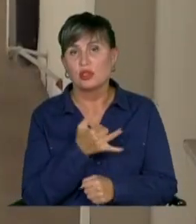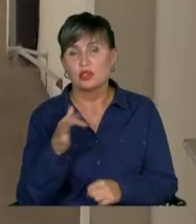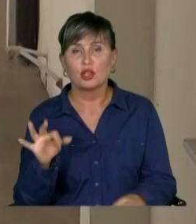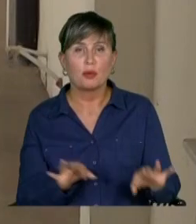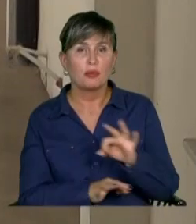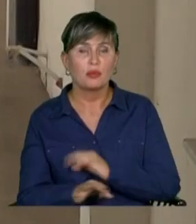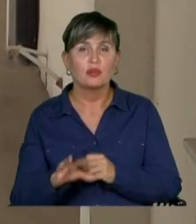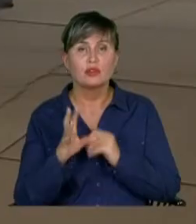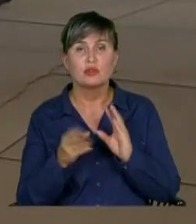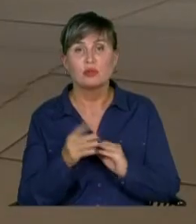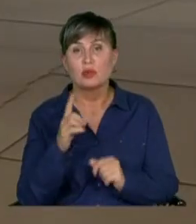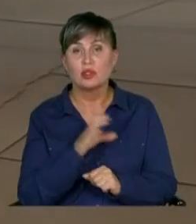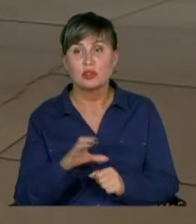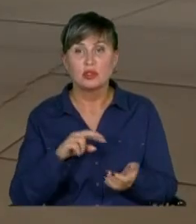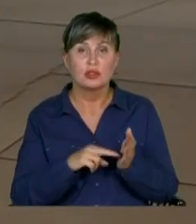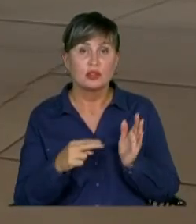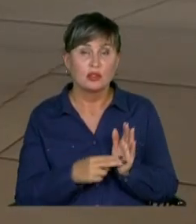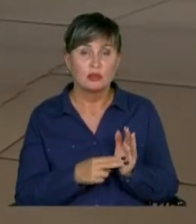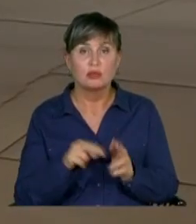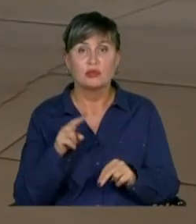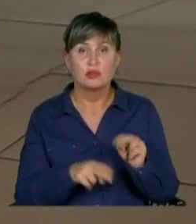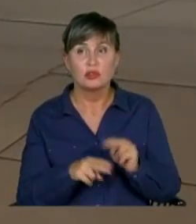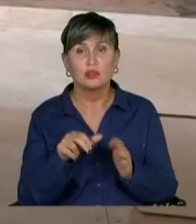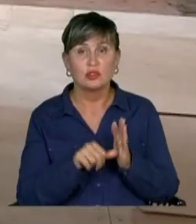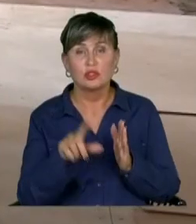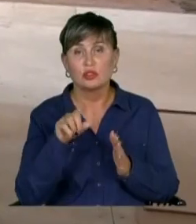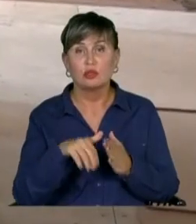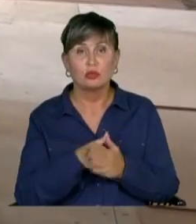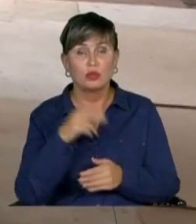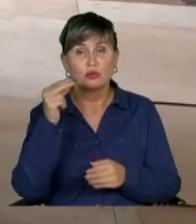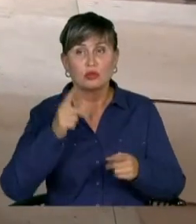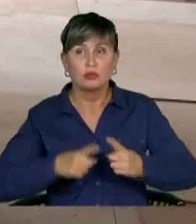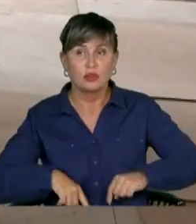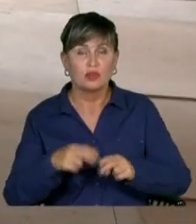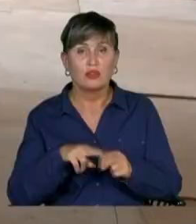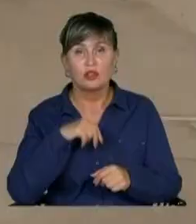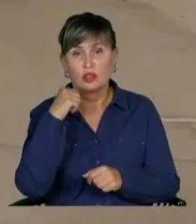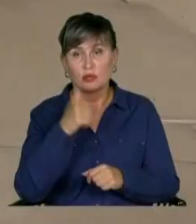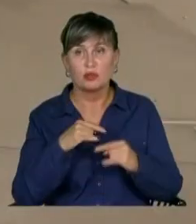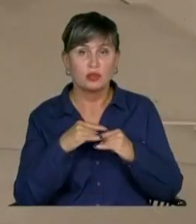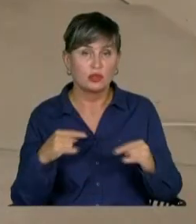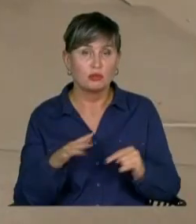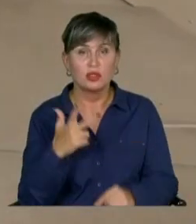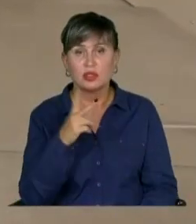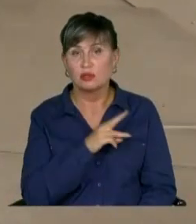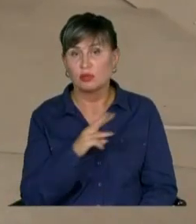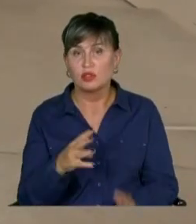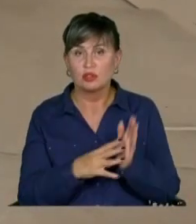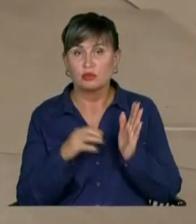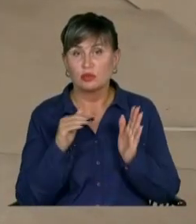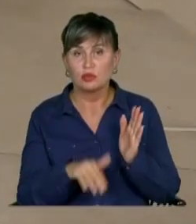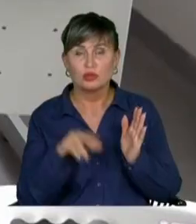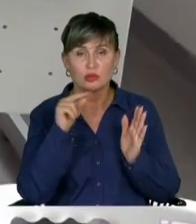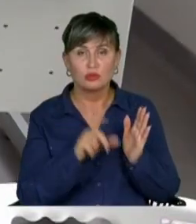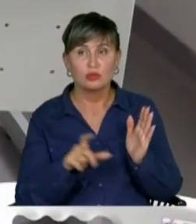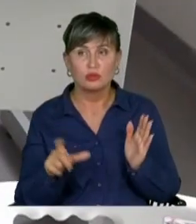проектам. Всего к 1 сентября запланировано возвести 61 новое учебное заведение. В этом году за парты сядут 3 миллиона 900 тысяч учащихся.